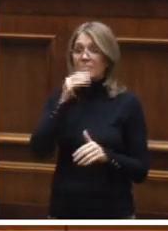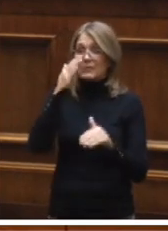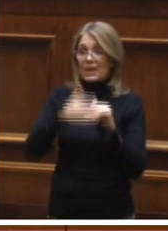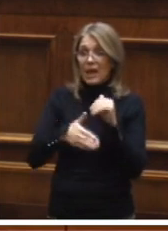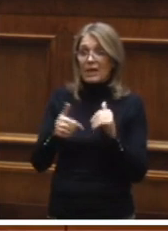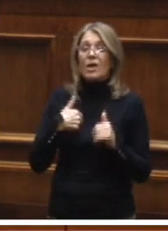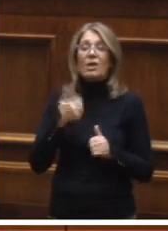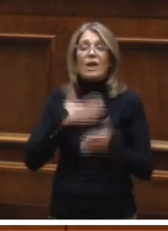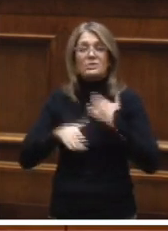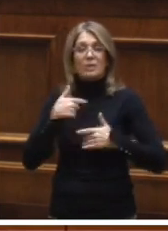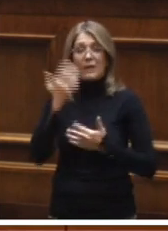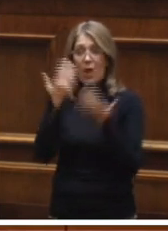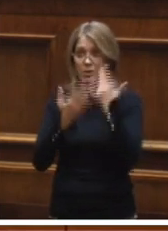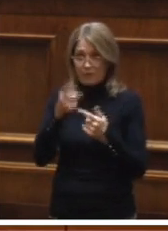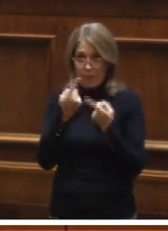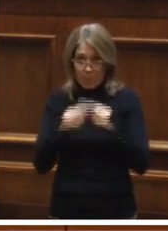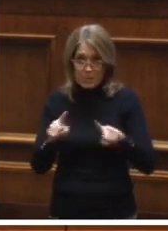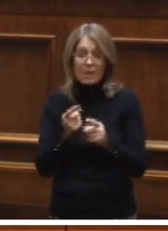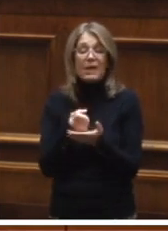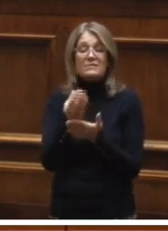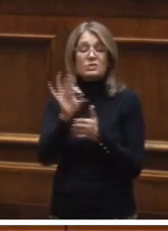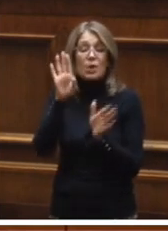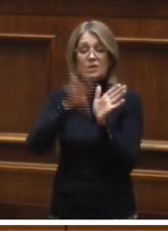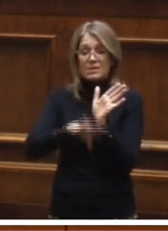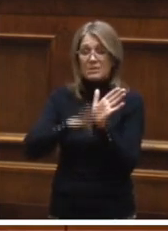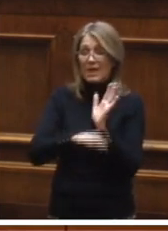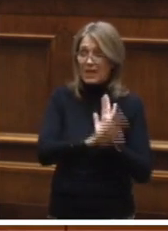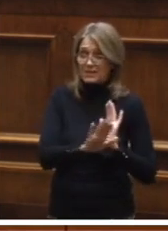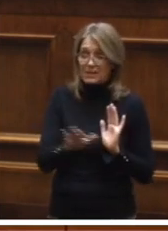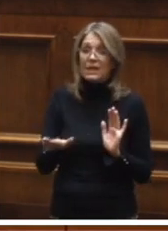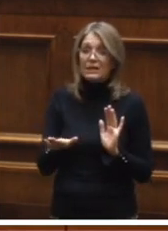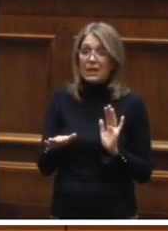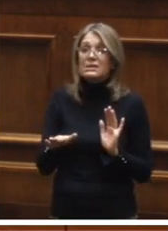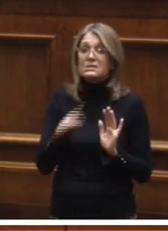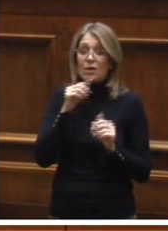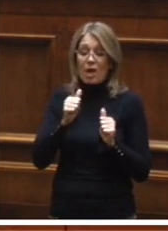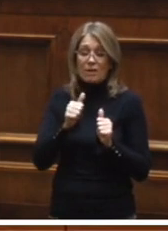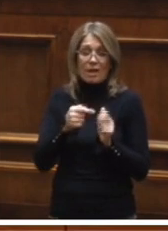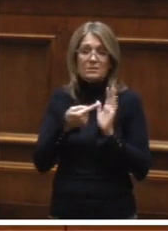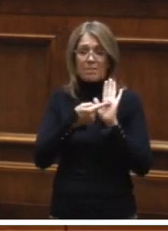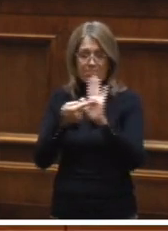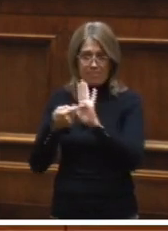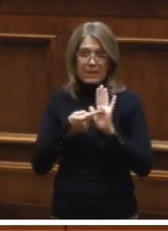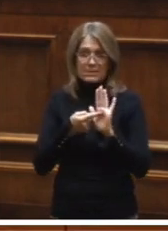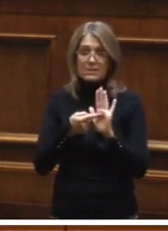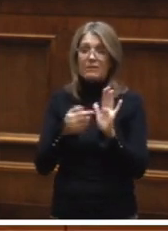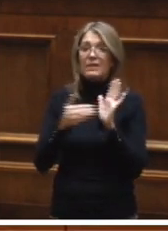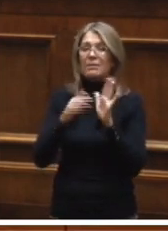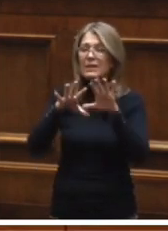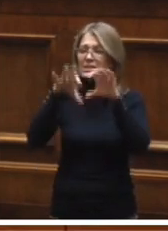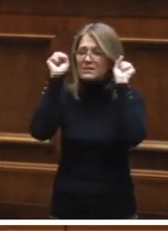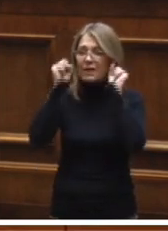želim da ocenim da ovaj poseban izveštaj o diskriminaciji dece koji nam se danas predstavlja treba da shvatimo